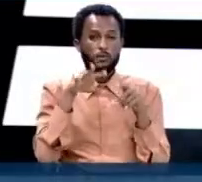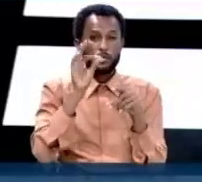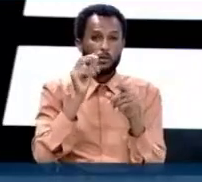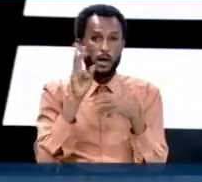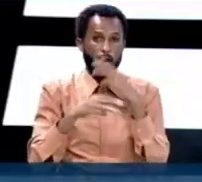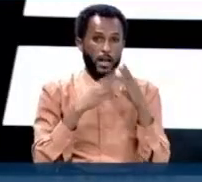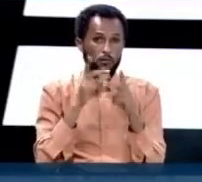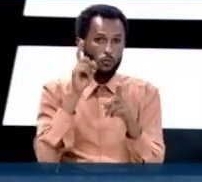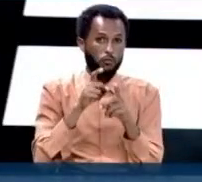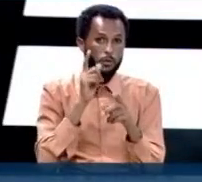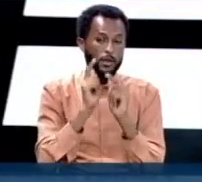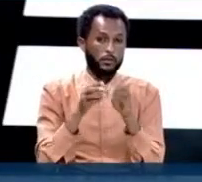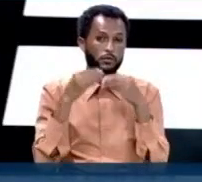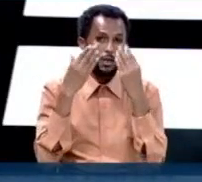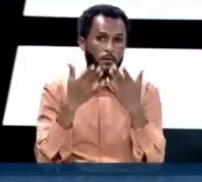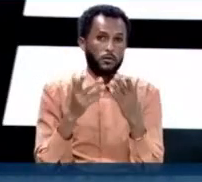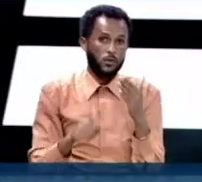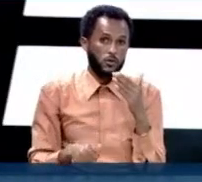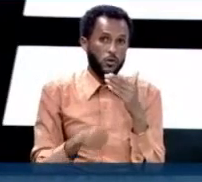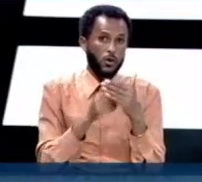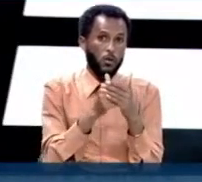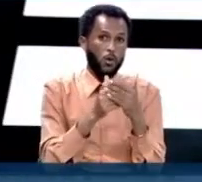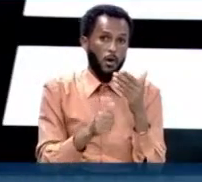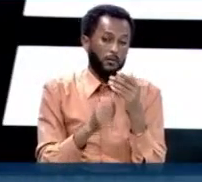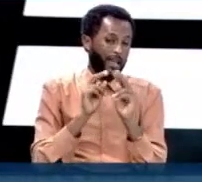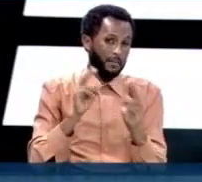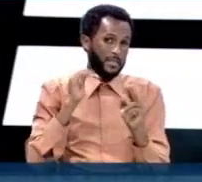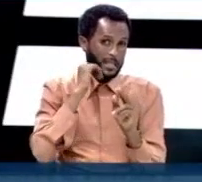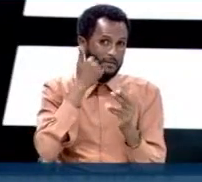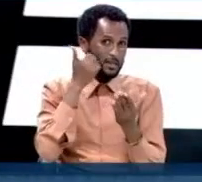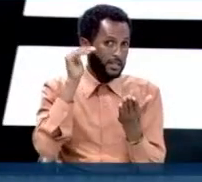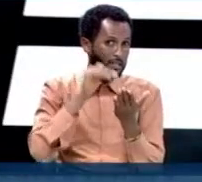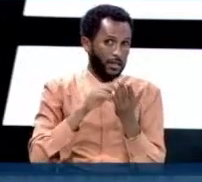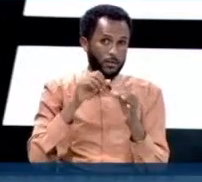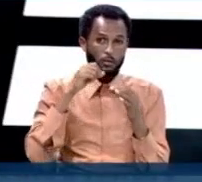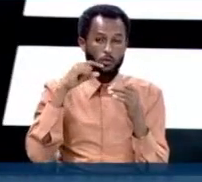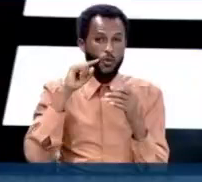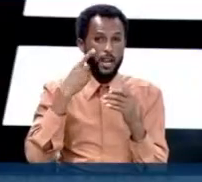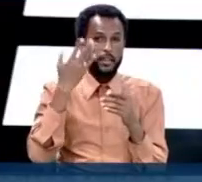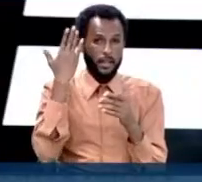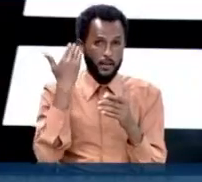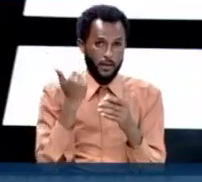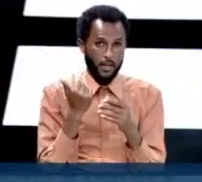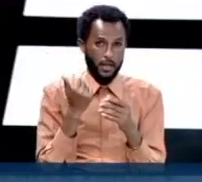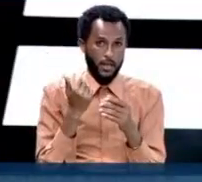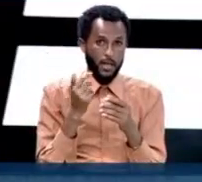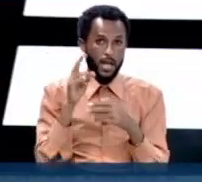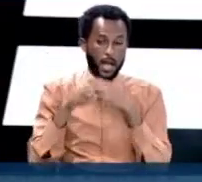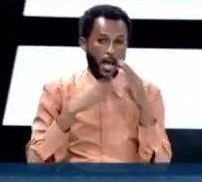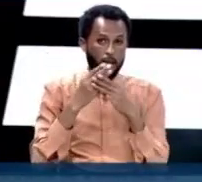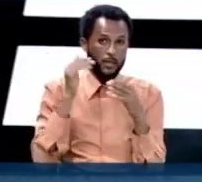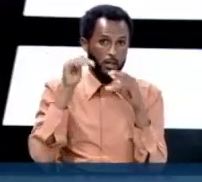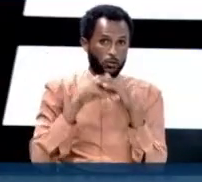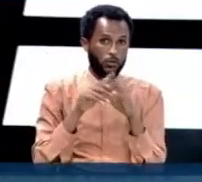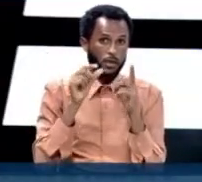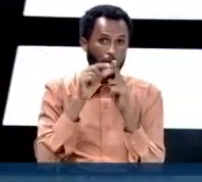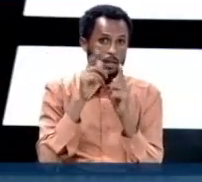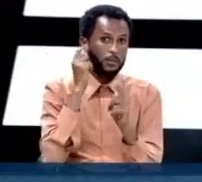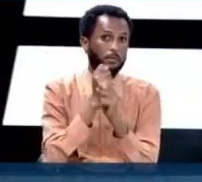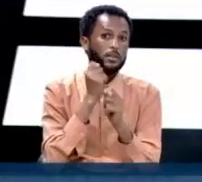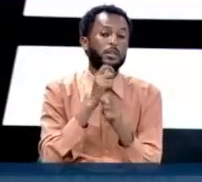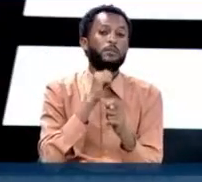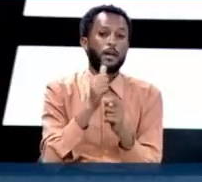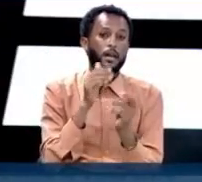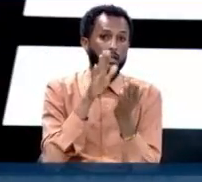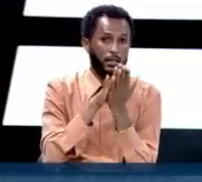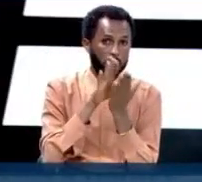መልሲ ብዘይምሃቡን ዘስዕቦ ሓደጋ ኣዝዩ ዝሕፍርን ክድገም የብሉን ተባሂሉ እኳ እንተነበረ ዓለም ዝኣተወቶ ቃል ብዘይ ምትግባራን